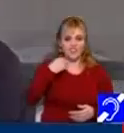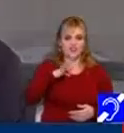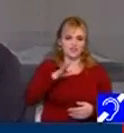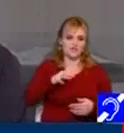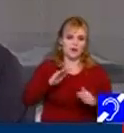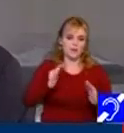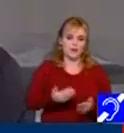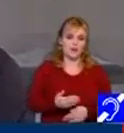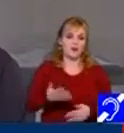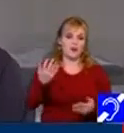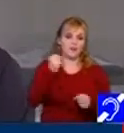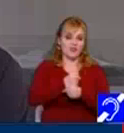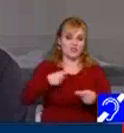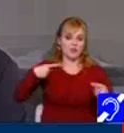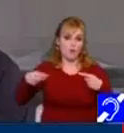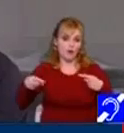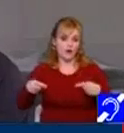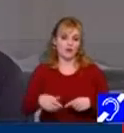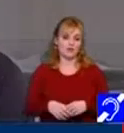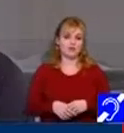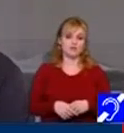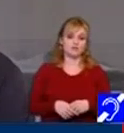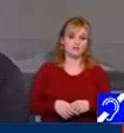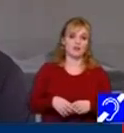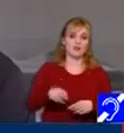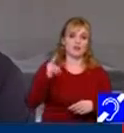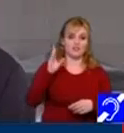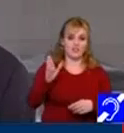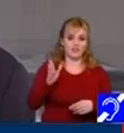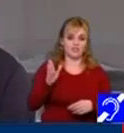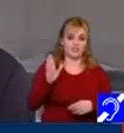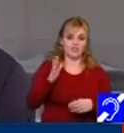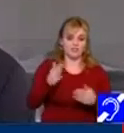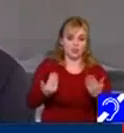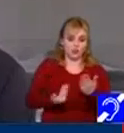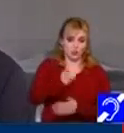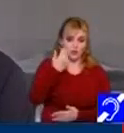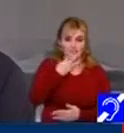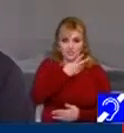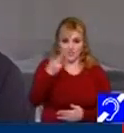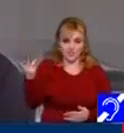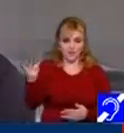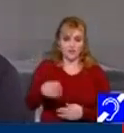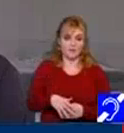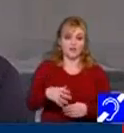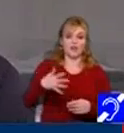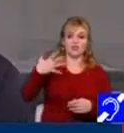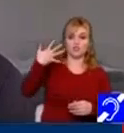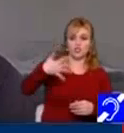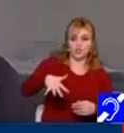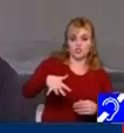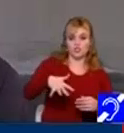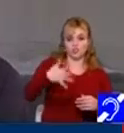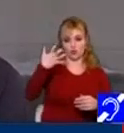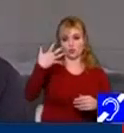mică. Dacă facem o comparație iarăși de preț, nu de sumă, deja apartamentele în blocurile noi, dacă vedem la cele 550-600 de